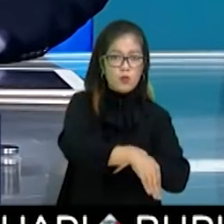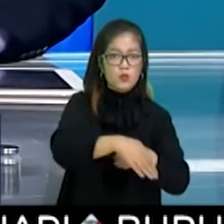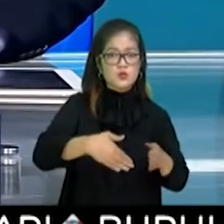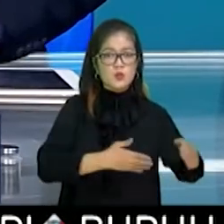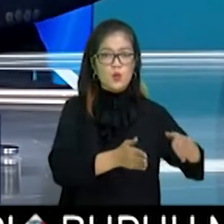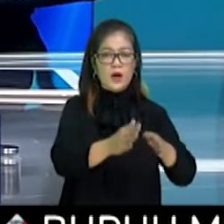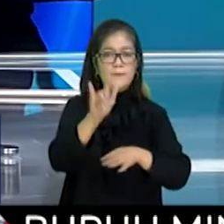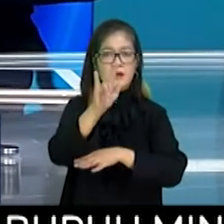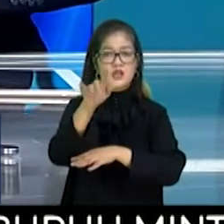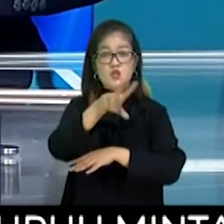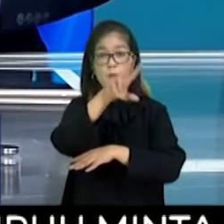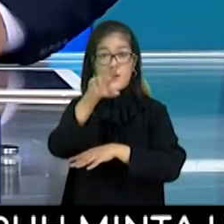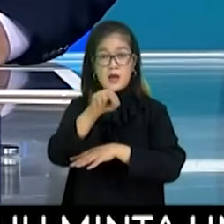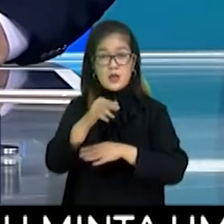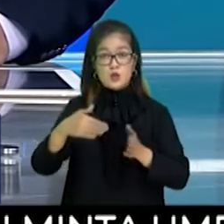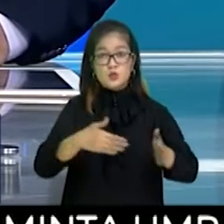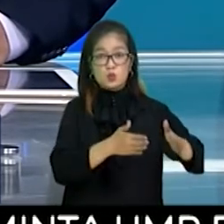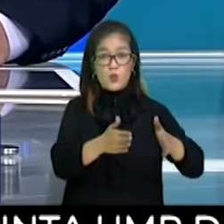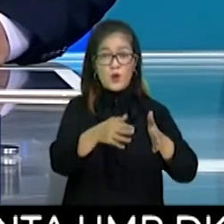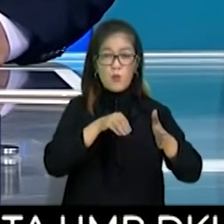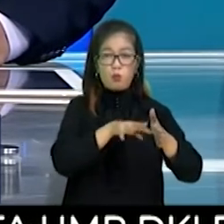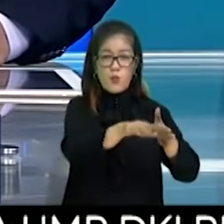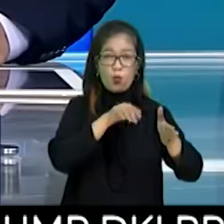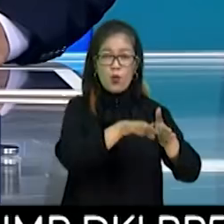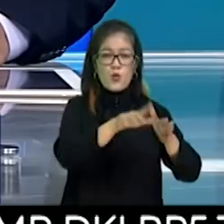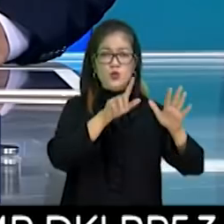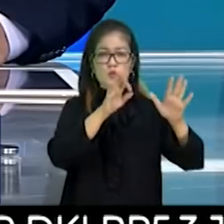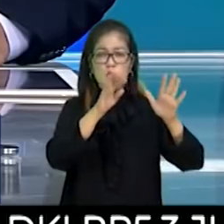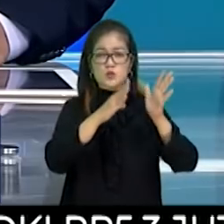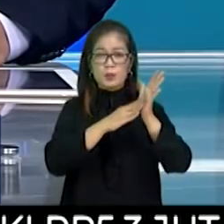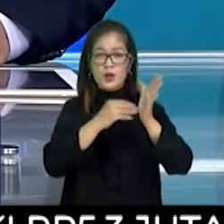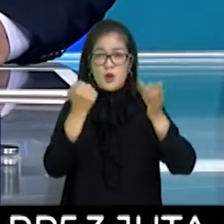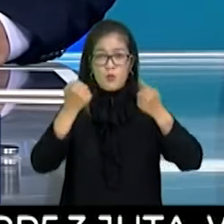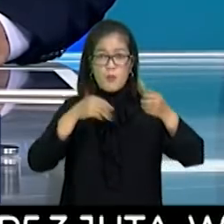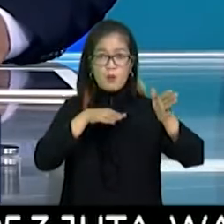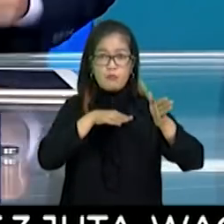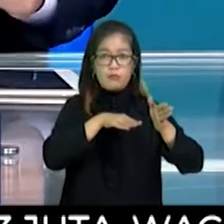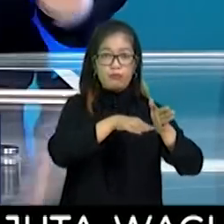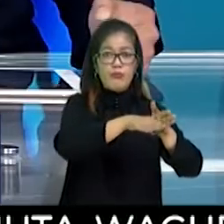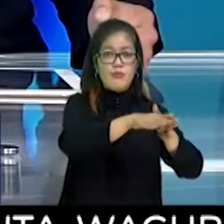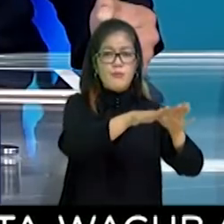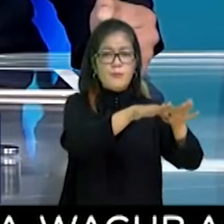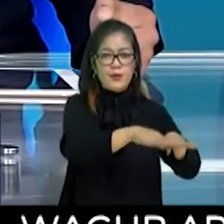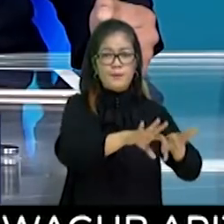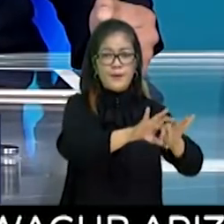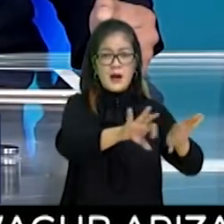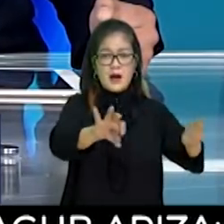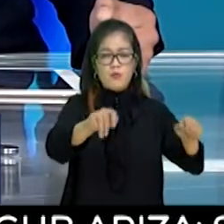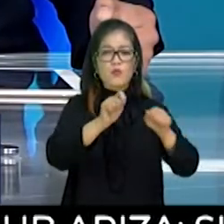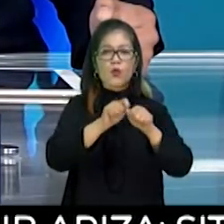arus sungai yang deras mobil terseret hingga tujuh ratus meter mobil baru berhenti setelah tertahan penahan bambu yang dibuat